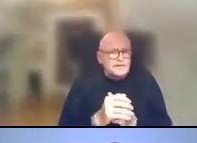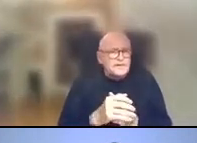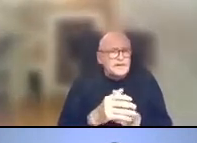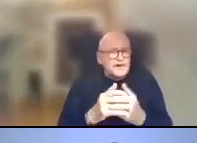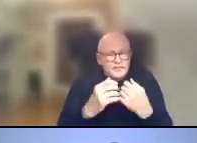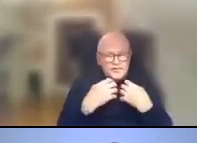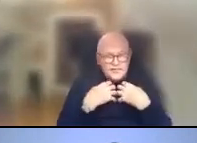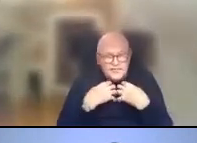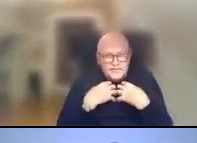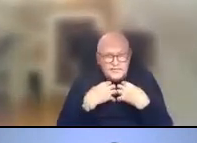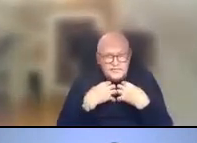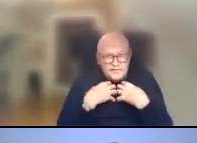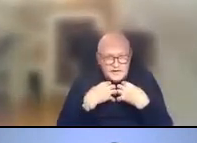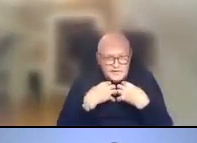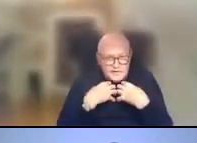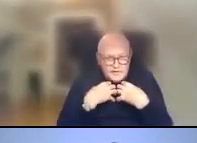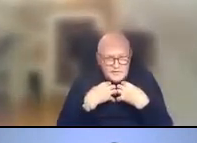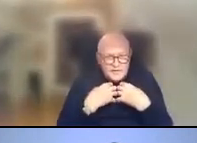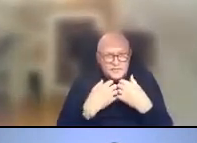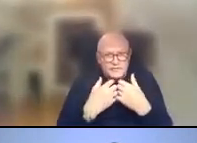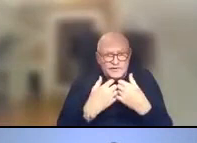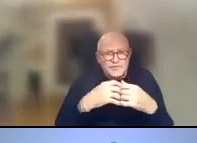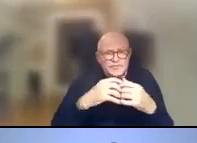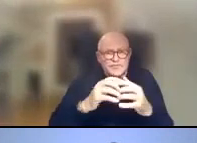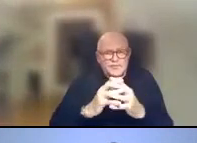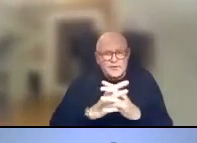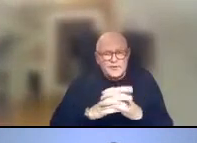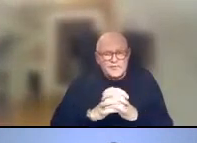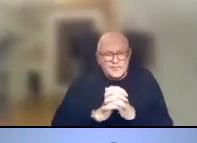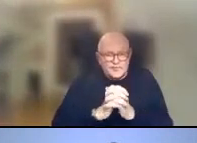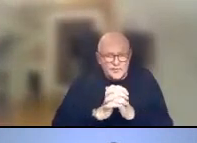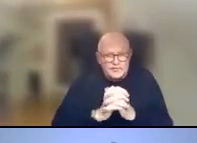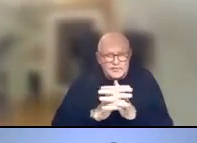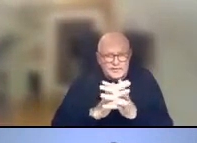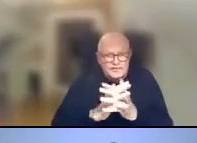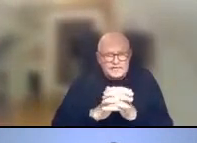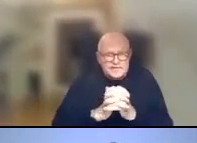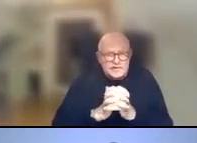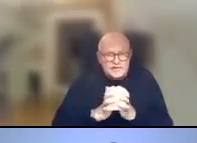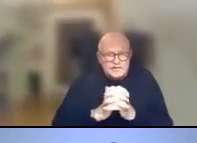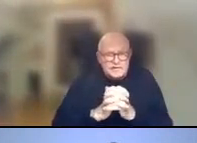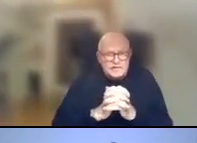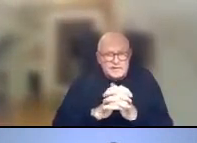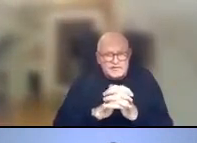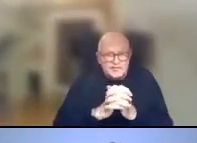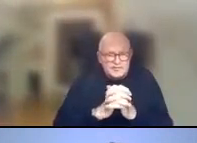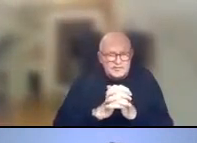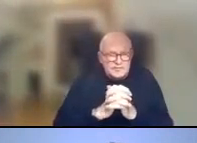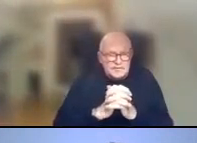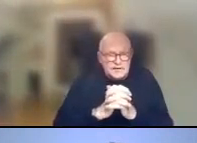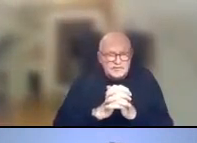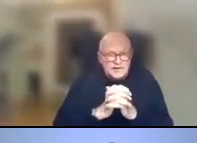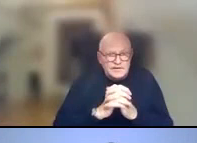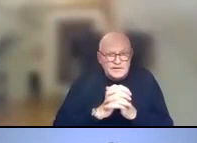werden. Aber ich würde mit meiner Erfahrung, meinem Hintergrund von heute eher sagen, ich